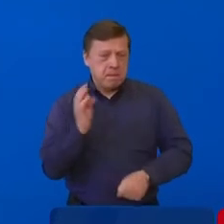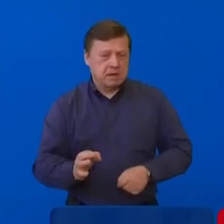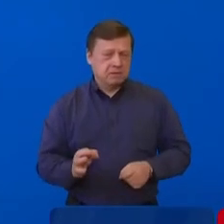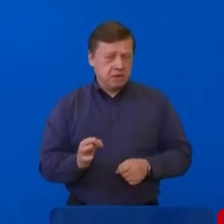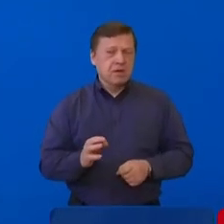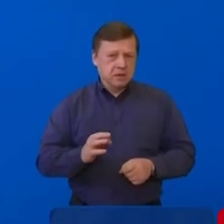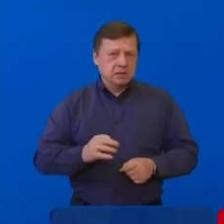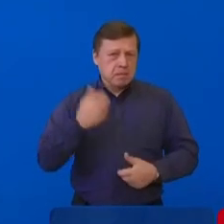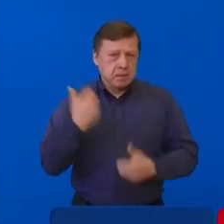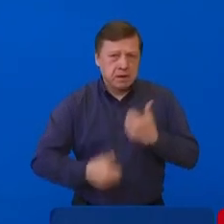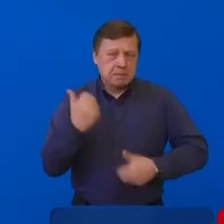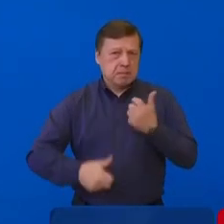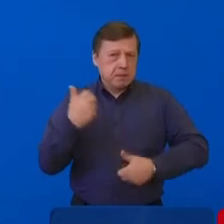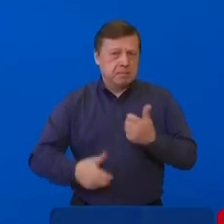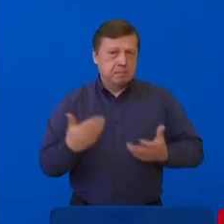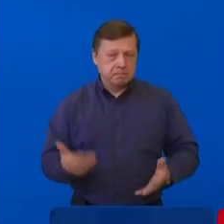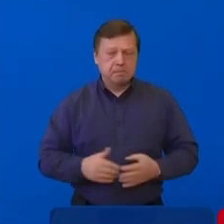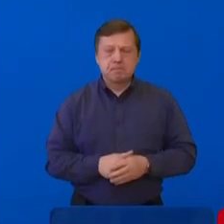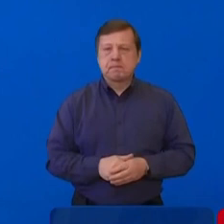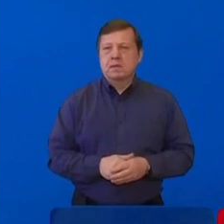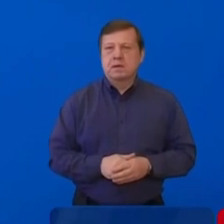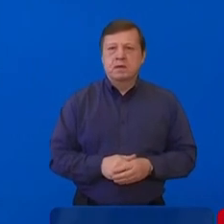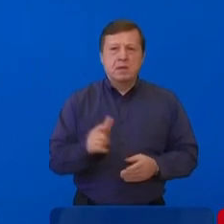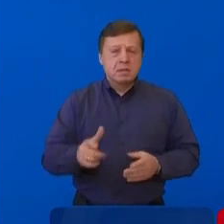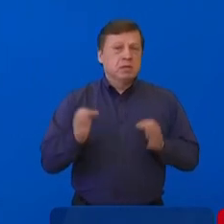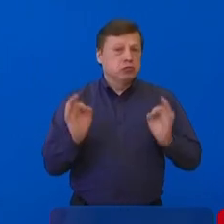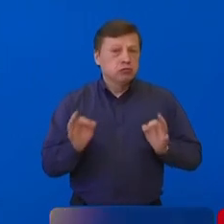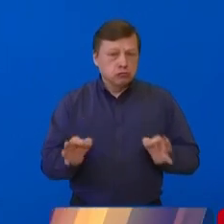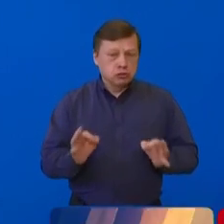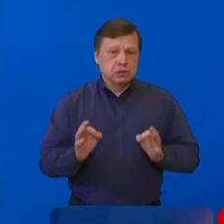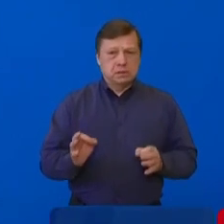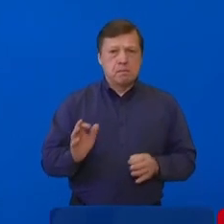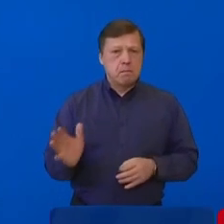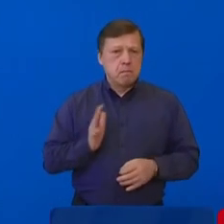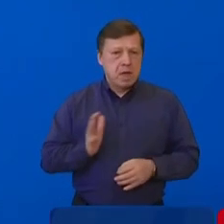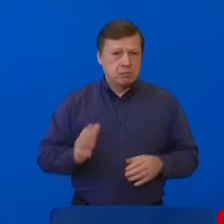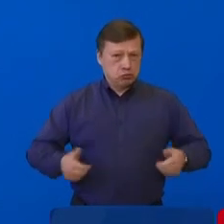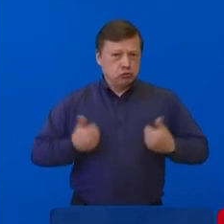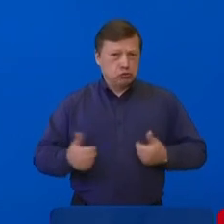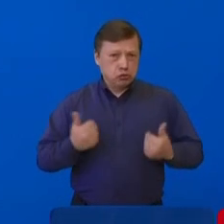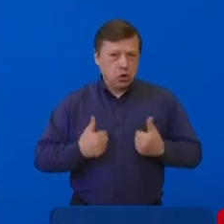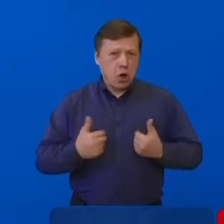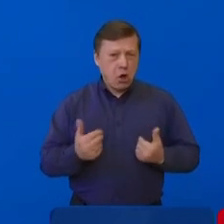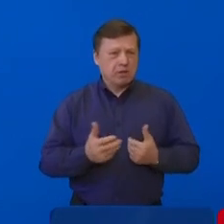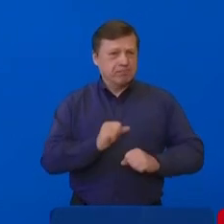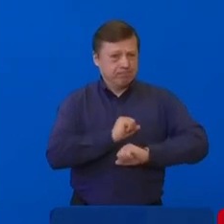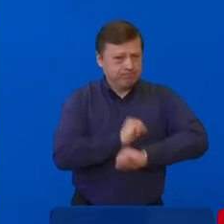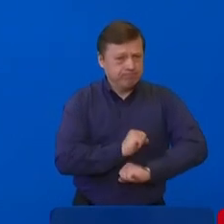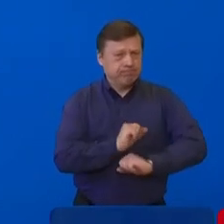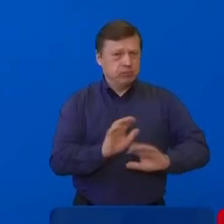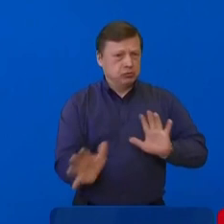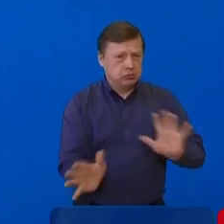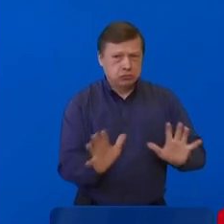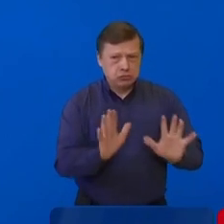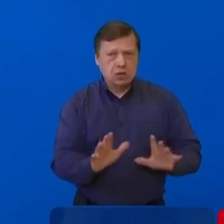finanse publiczne i tak jak bardzo mocno troszczymy się dzisiaj o bezpieczeństwo zdrowotne, tak samo musimy troszczyć się